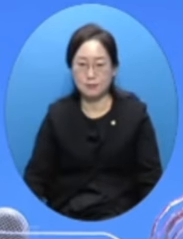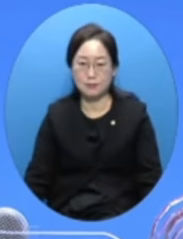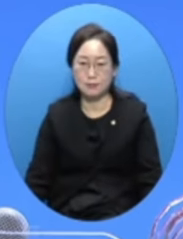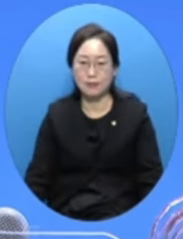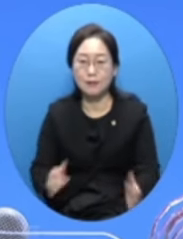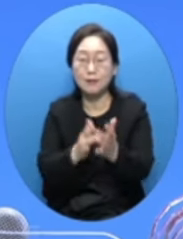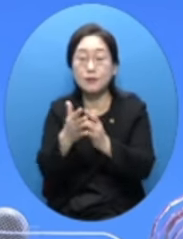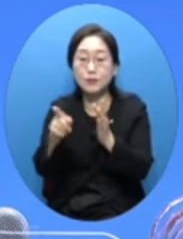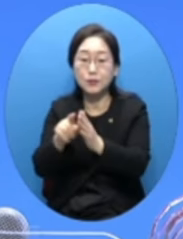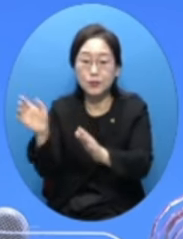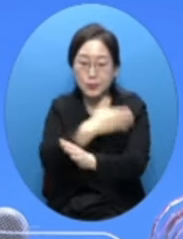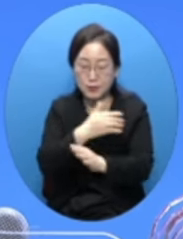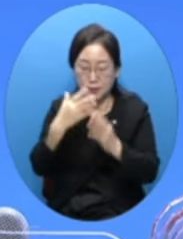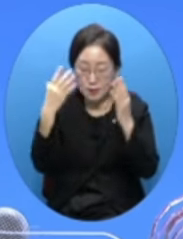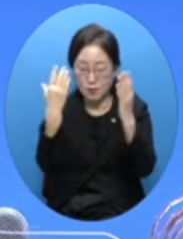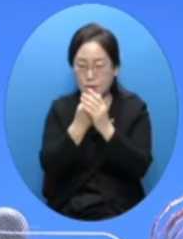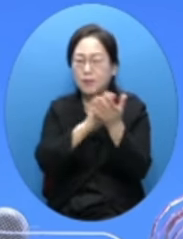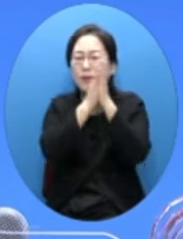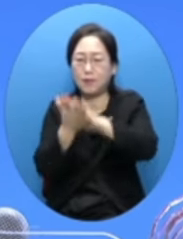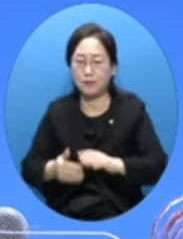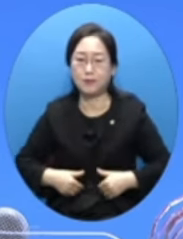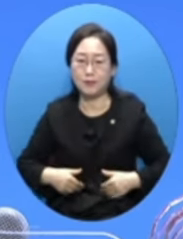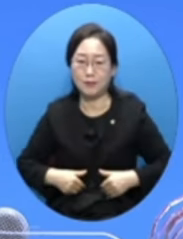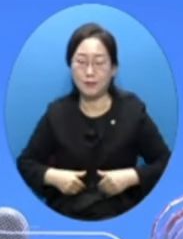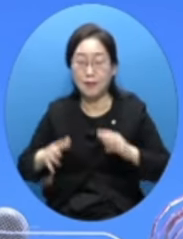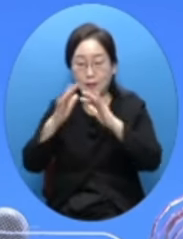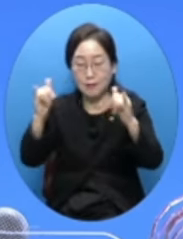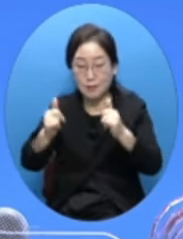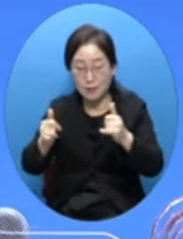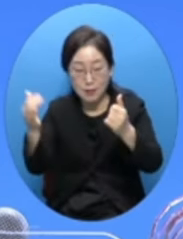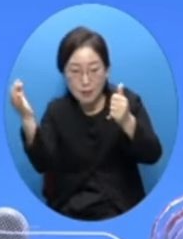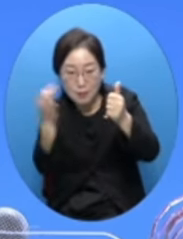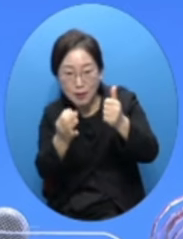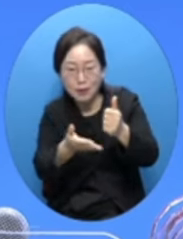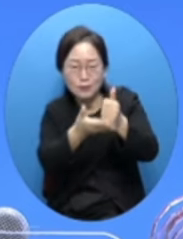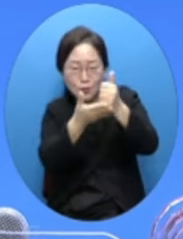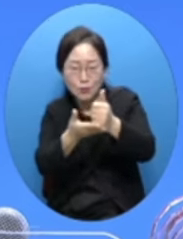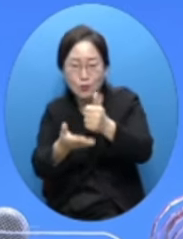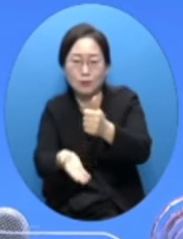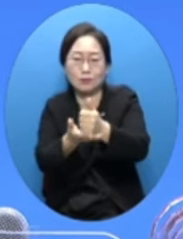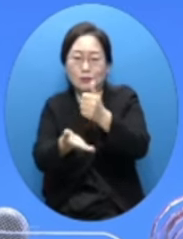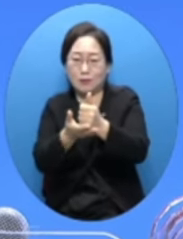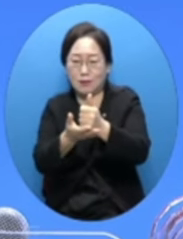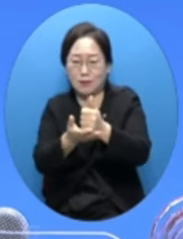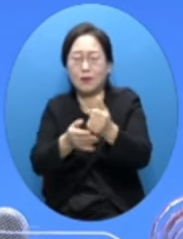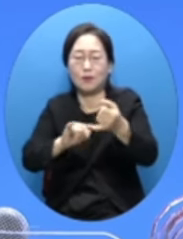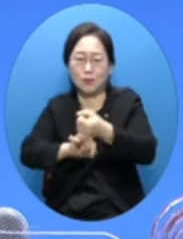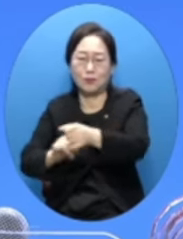예수 믿고 달라져야 합니다. 사람들에게 존경받고 칭찬받는 존재가 되어야 하는 것입니다.